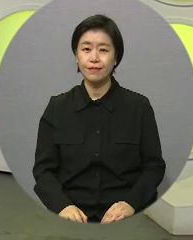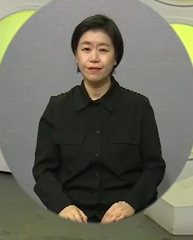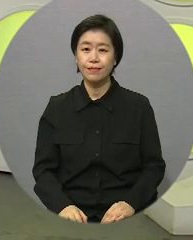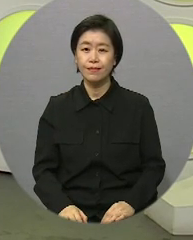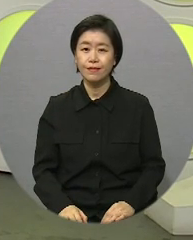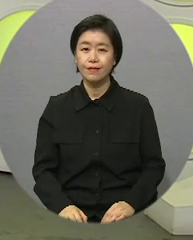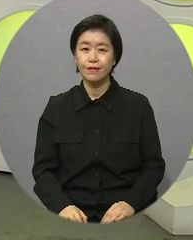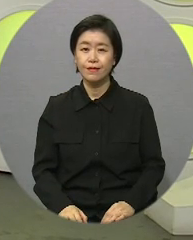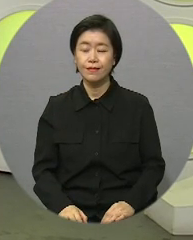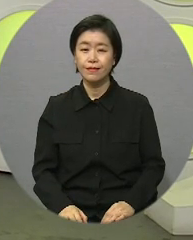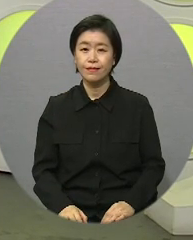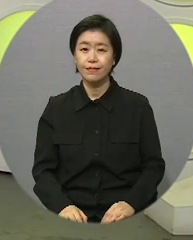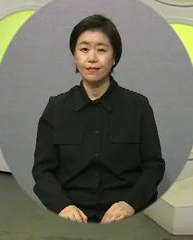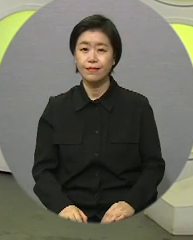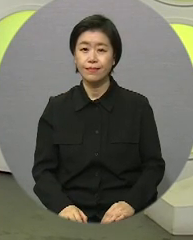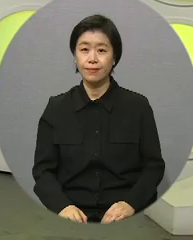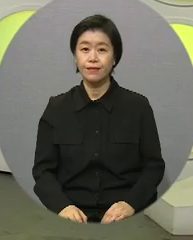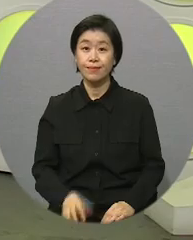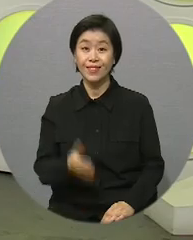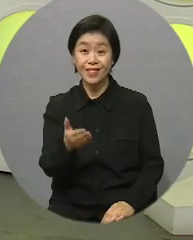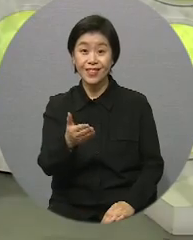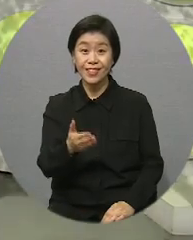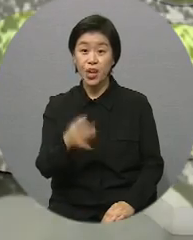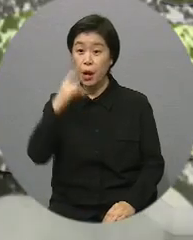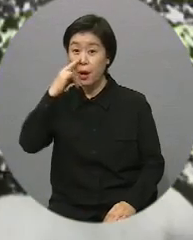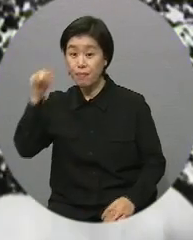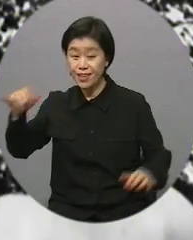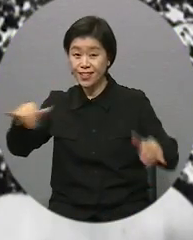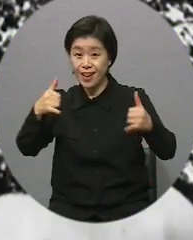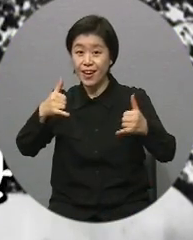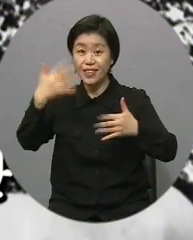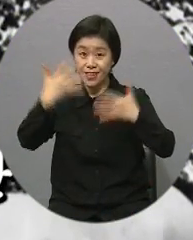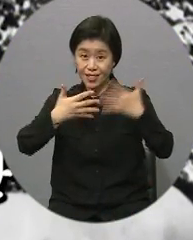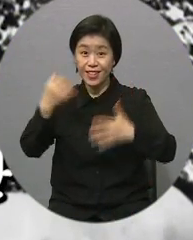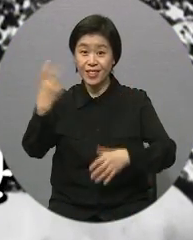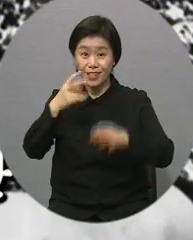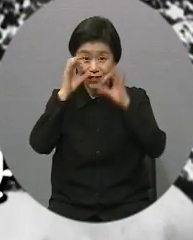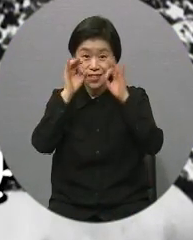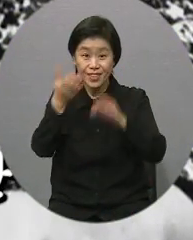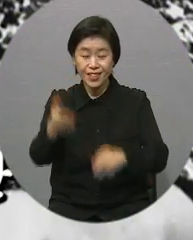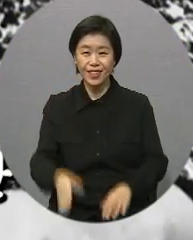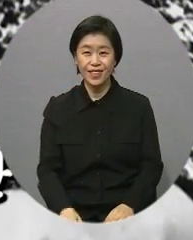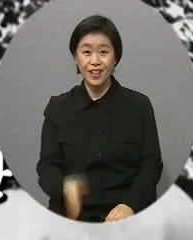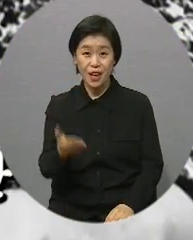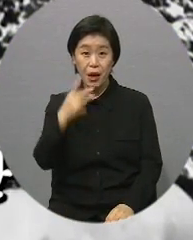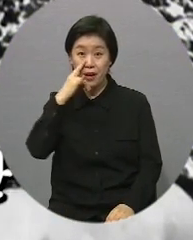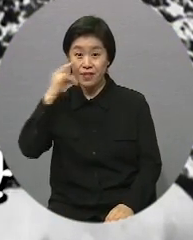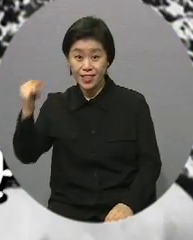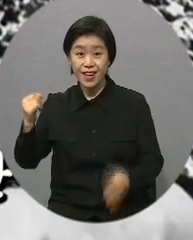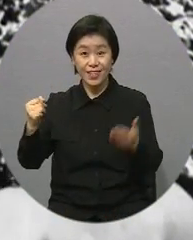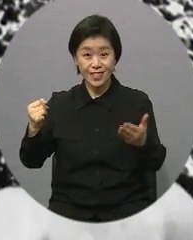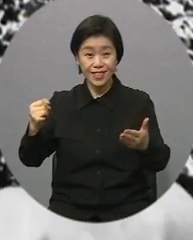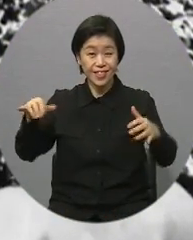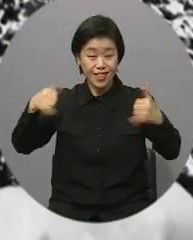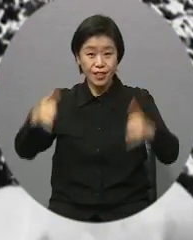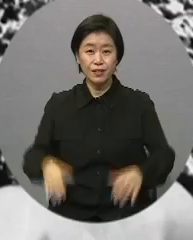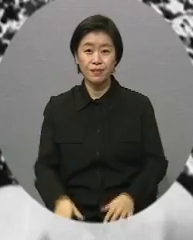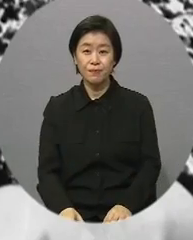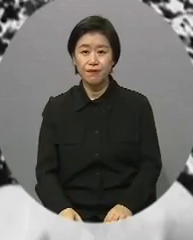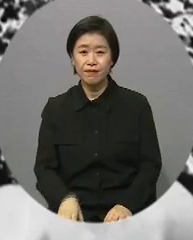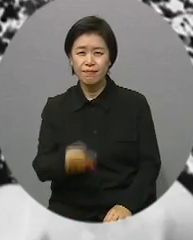잠깐 한번 어 통화 영상이 있다네 전화통화 영상 어머님이 나